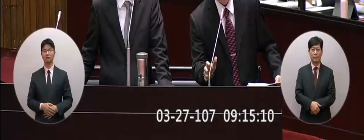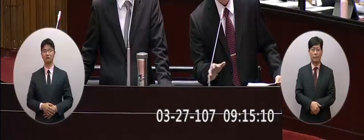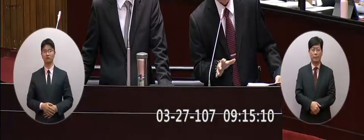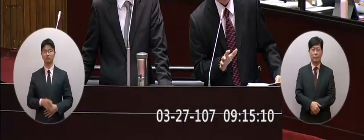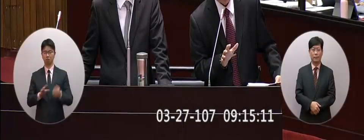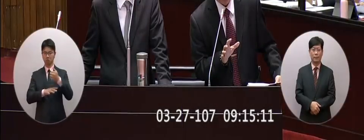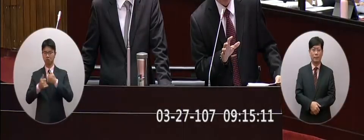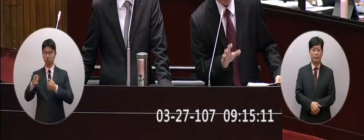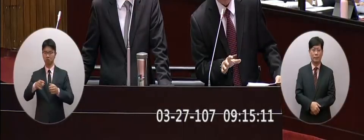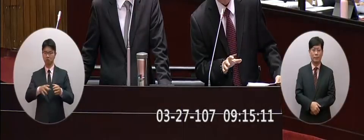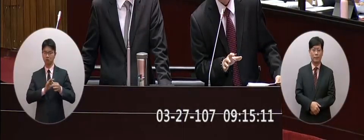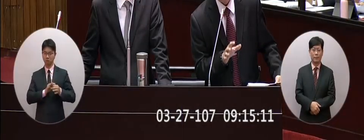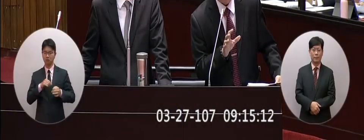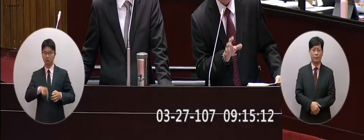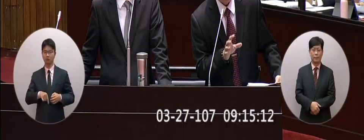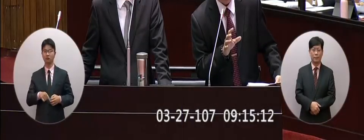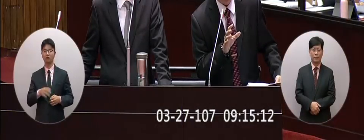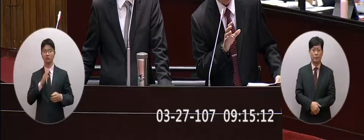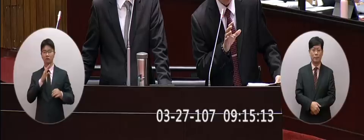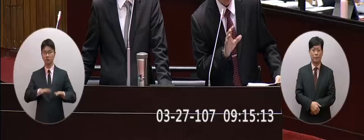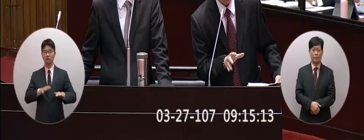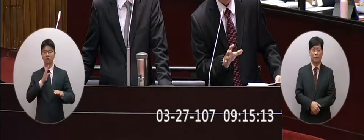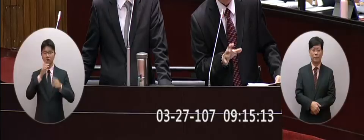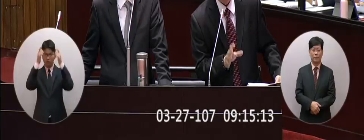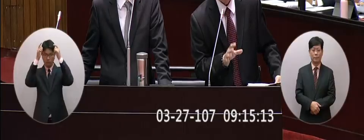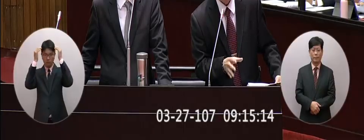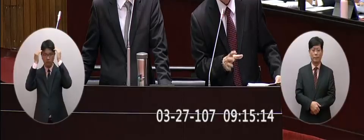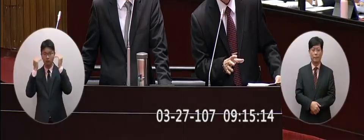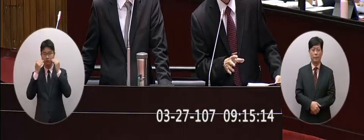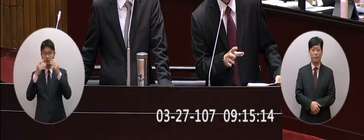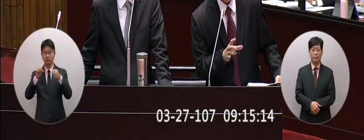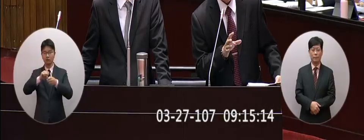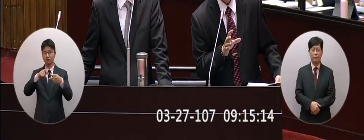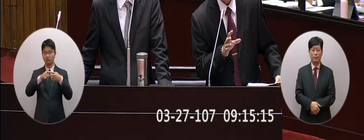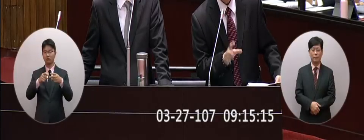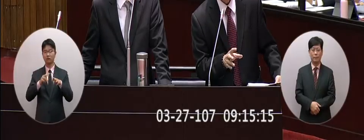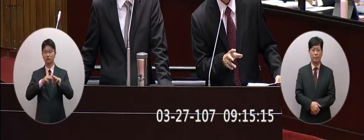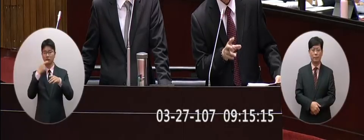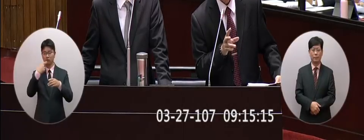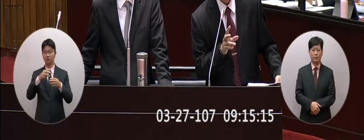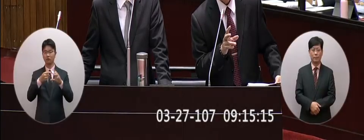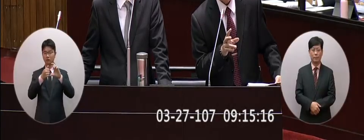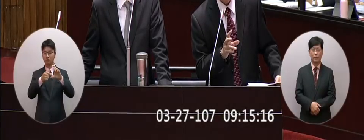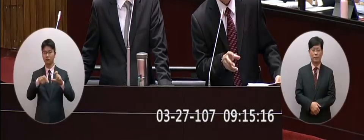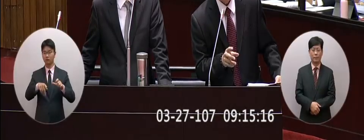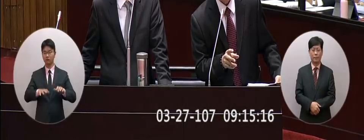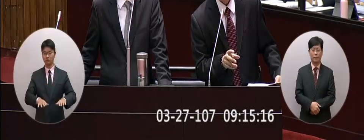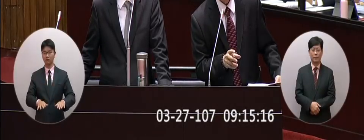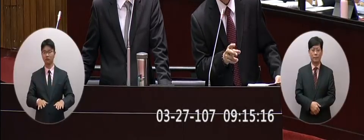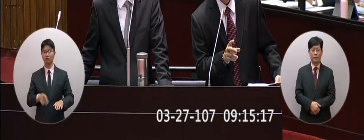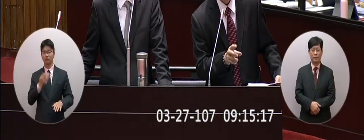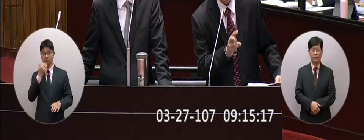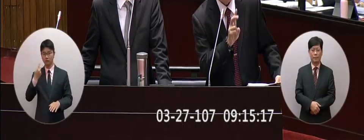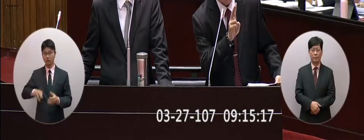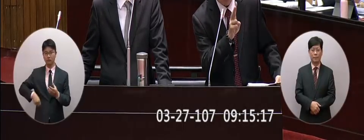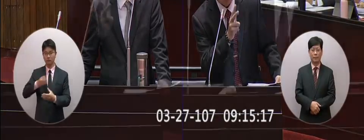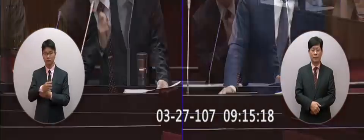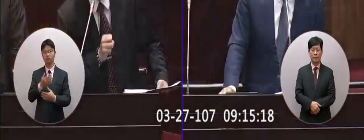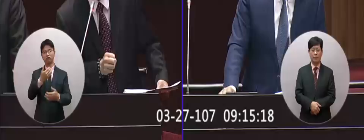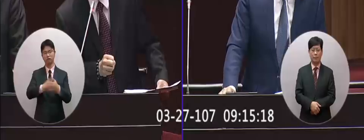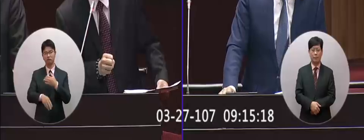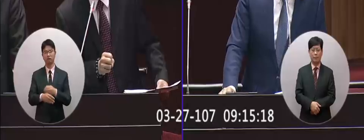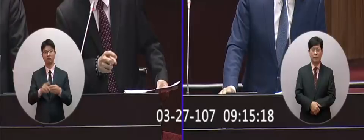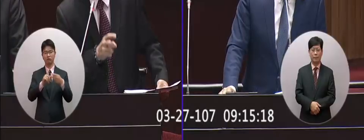，确实是以目前男子加工出口区的部分，大概现在如果刚在投资的话，只剩